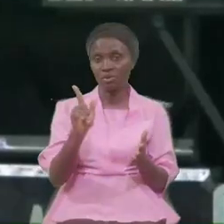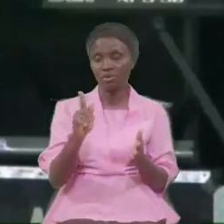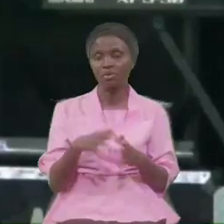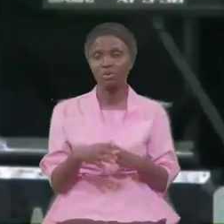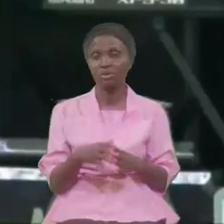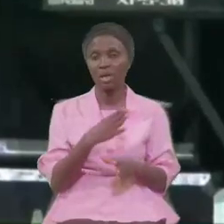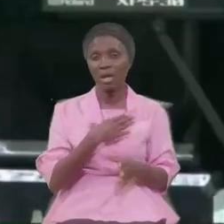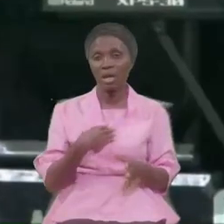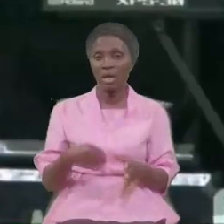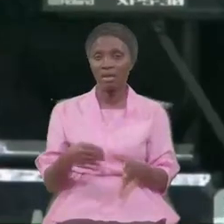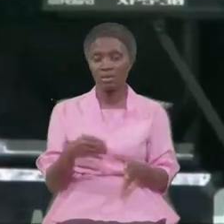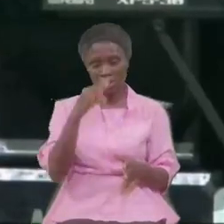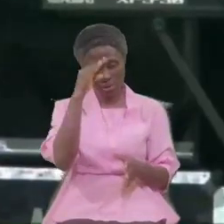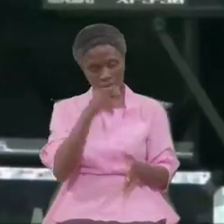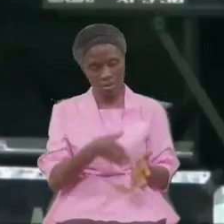21.